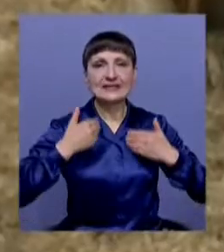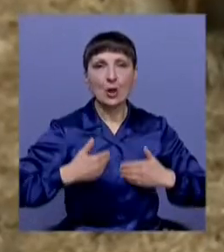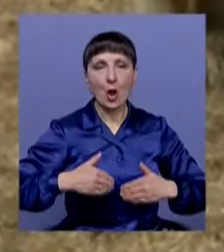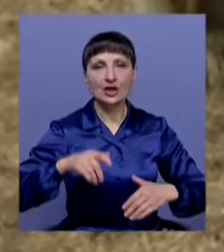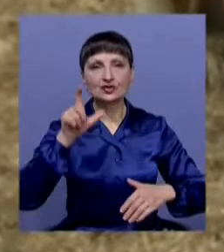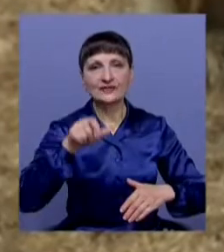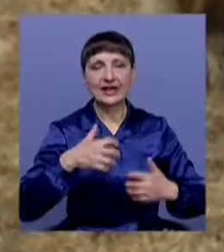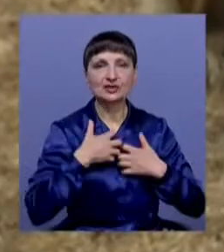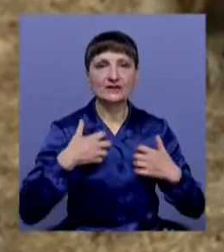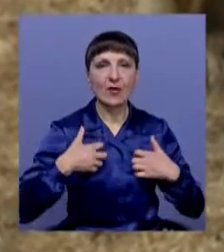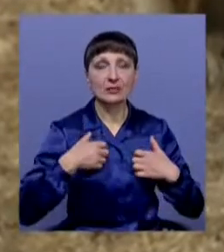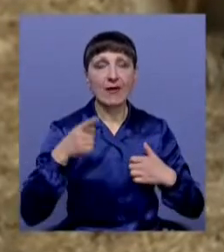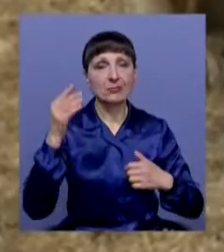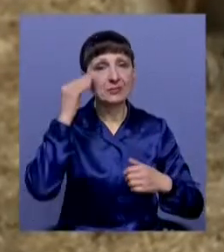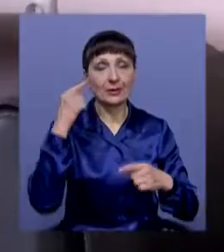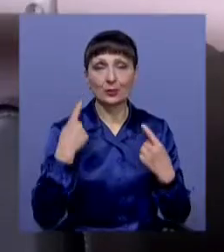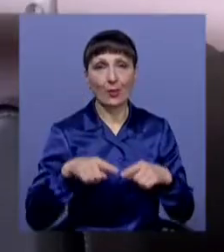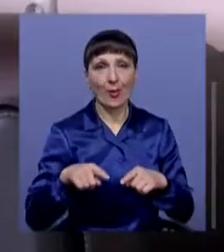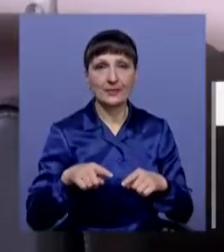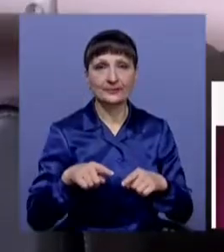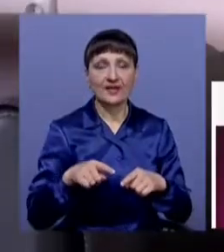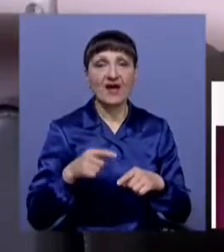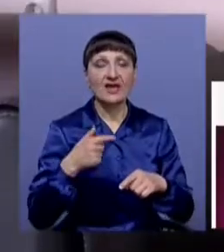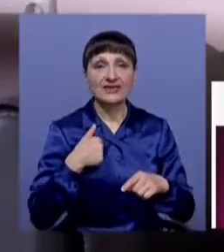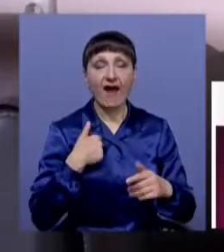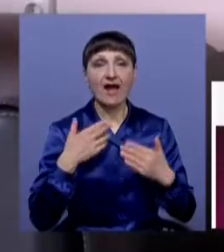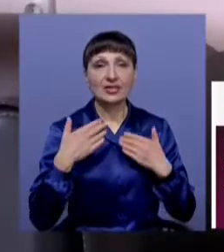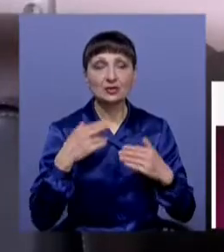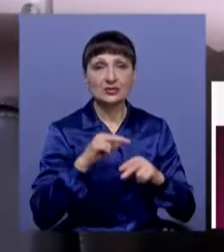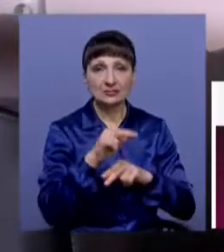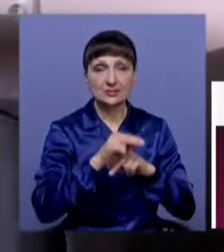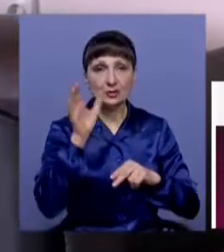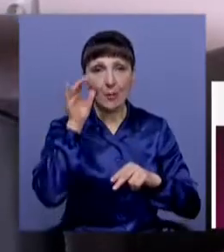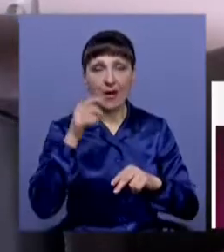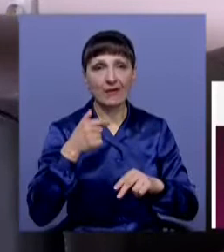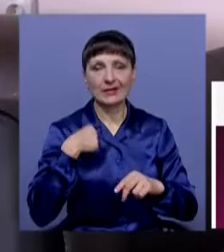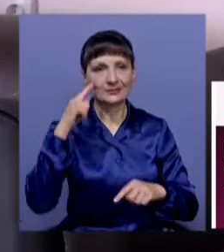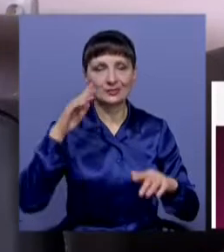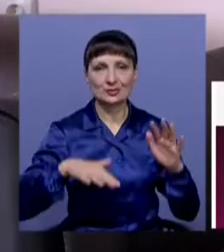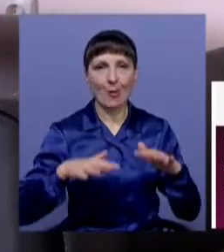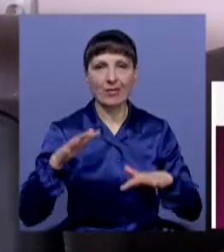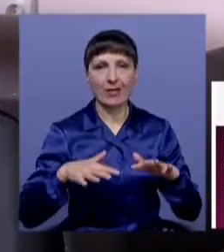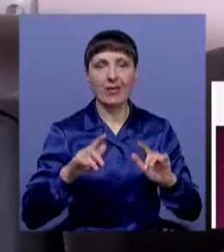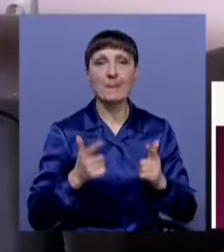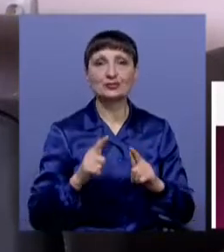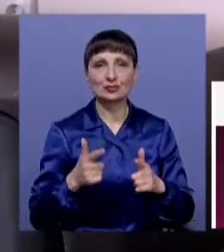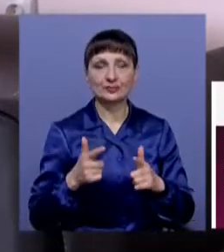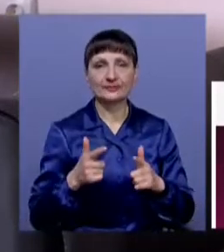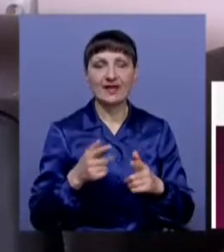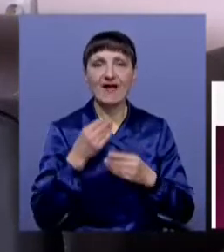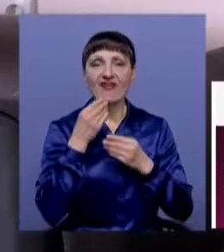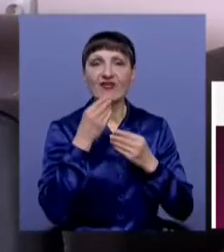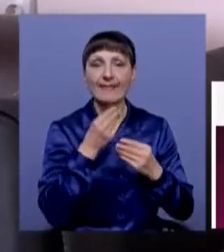животных подобного оптимизма не разделяют. Я вообще отношусь к этому скептически. Поскольку